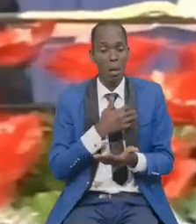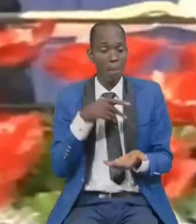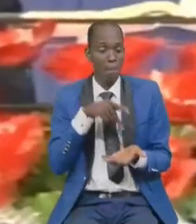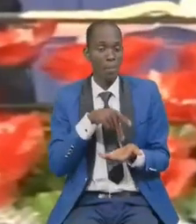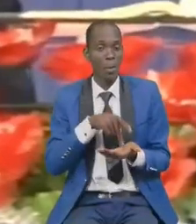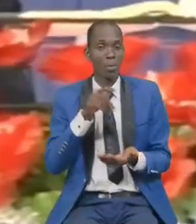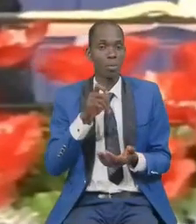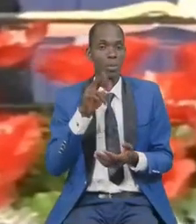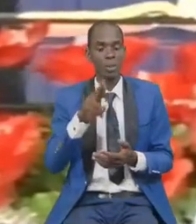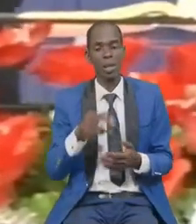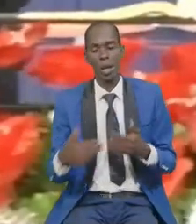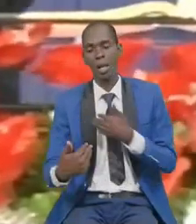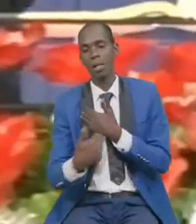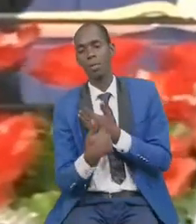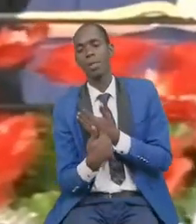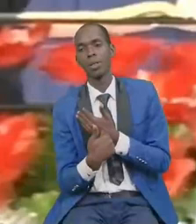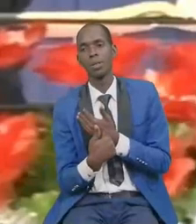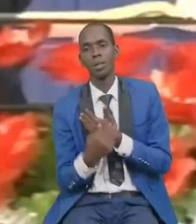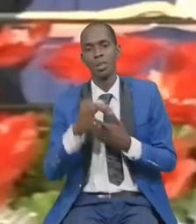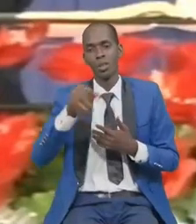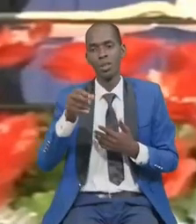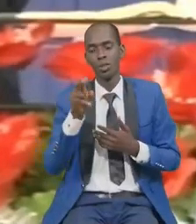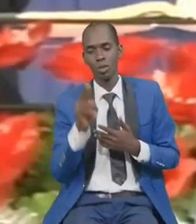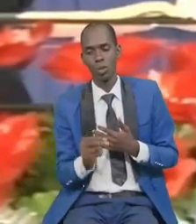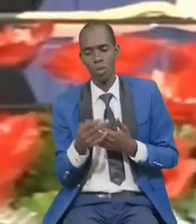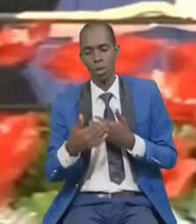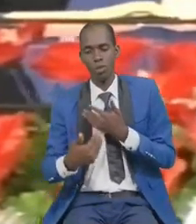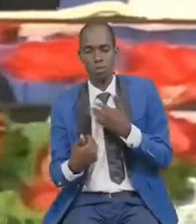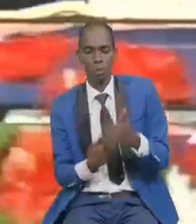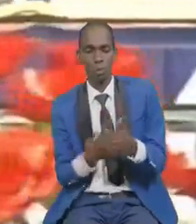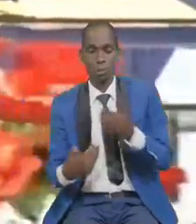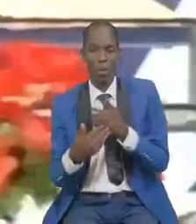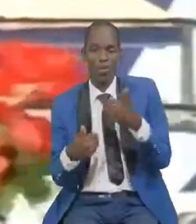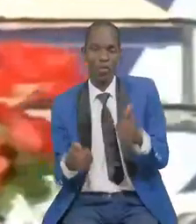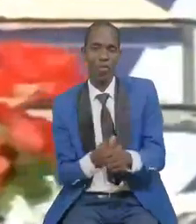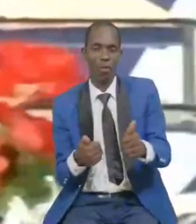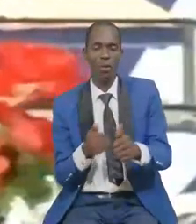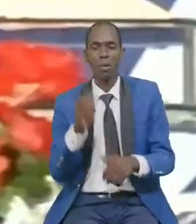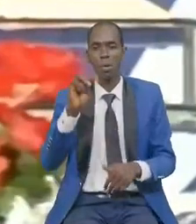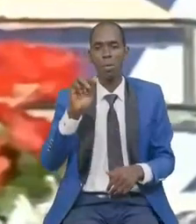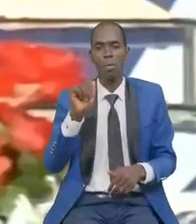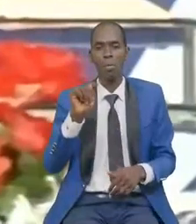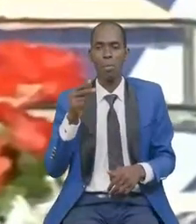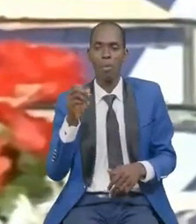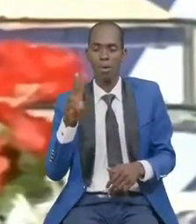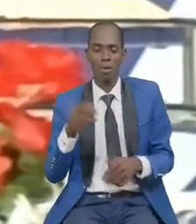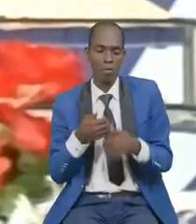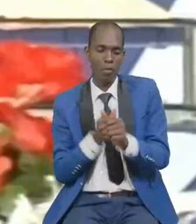croix. Jean qui suit, il porte aussi sa croix. Matthieu aussi suit, et il porte sa